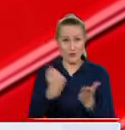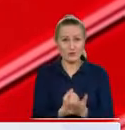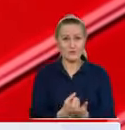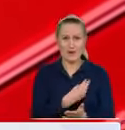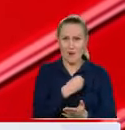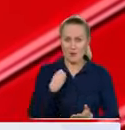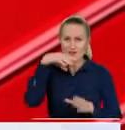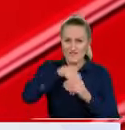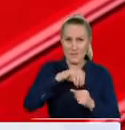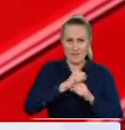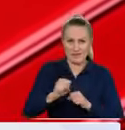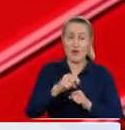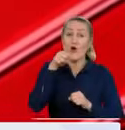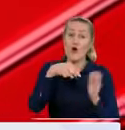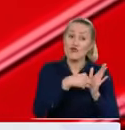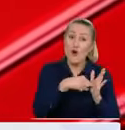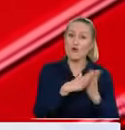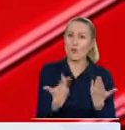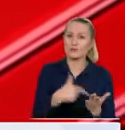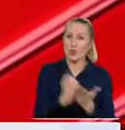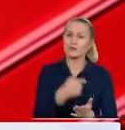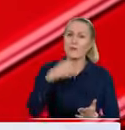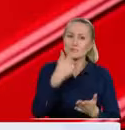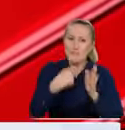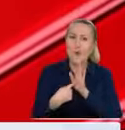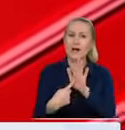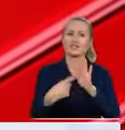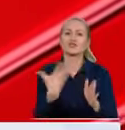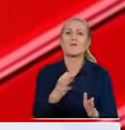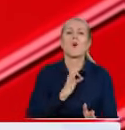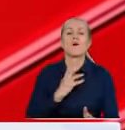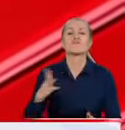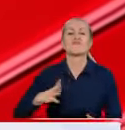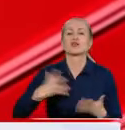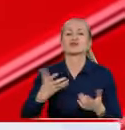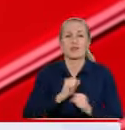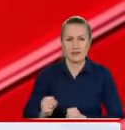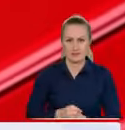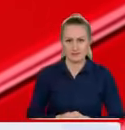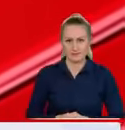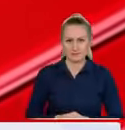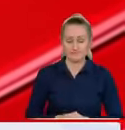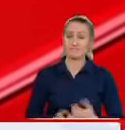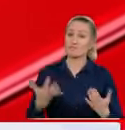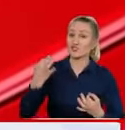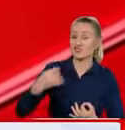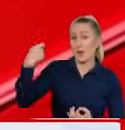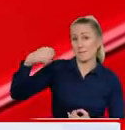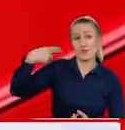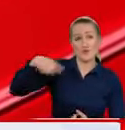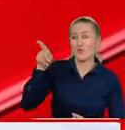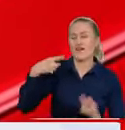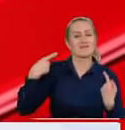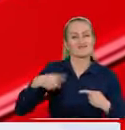I to powinien być nasz drogowskaz, jeśli chodzi o wartości. Dzisiaj niestety pan prezydent Duda nie skorzystał z tej